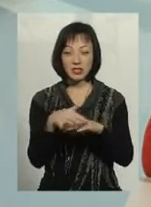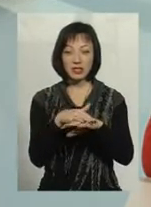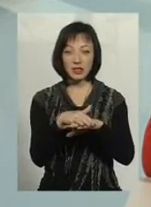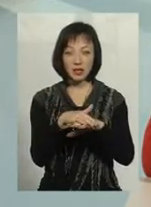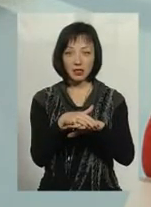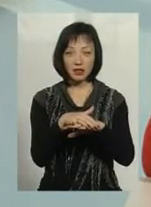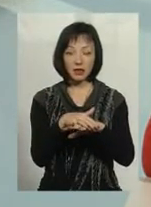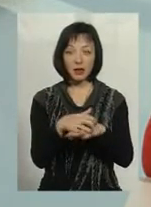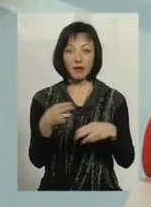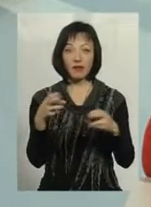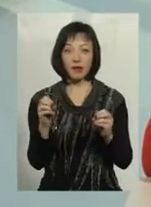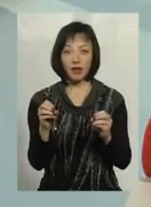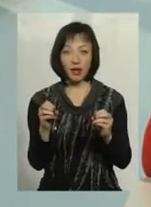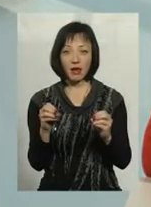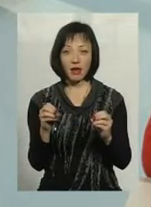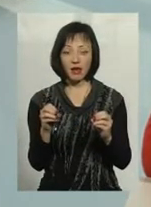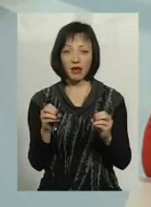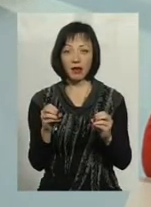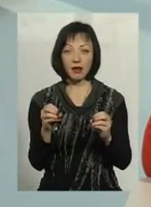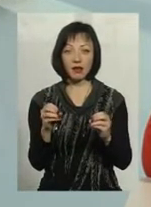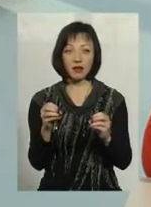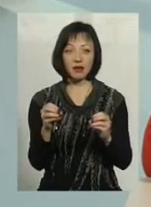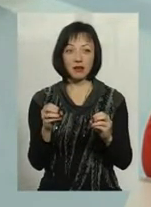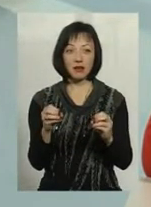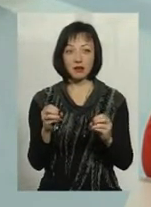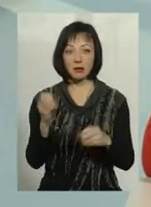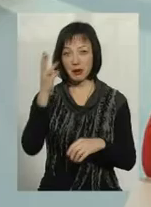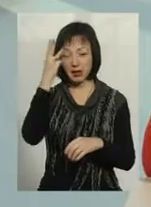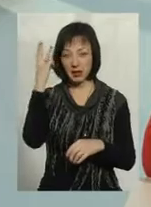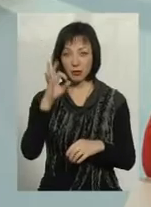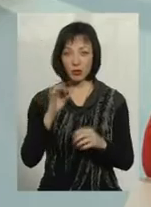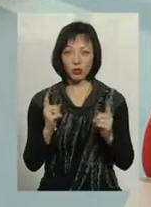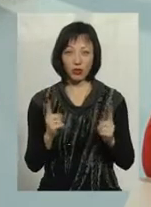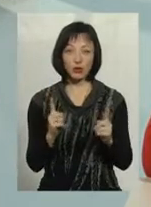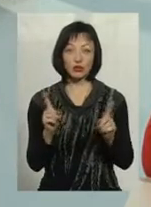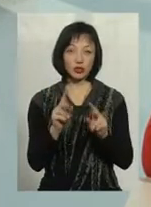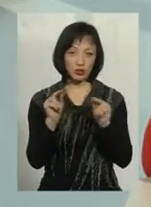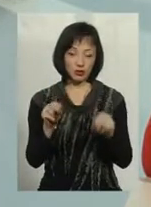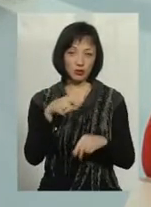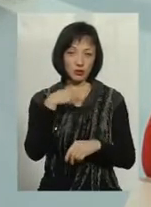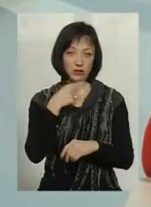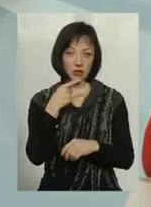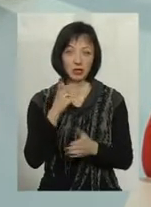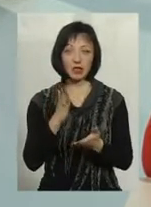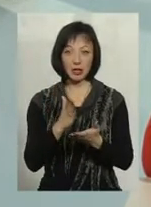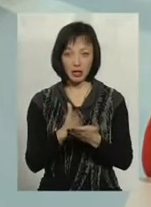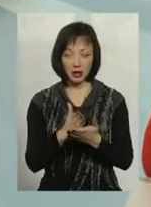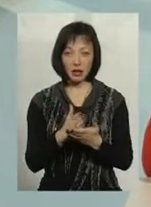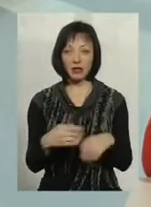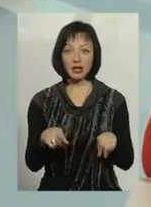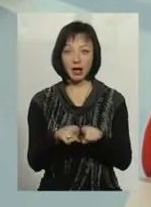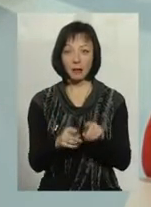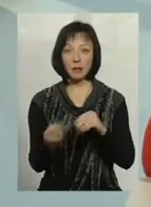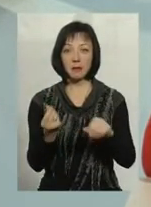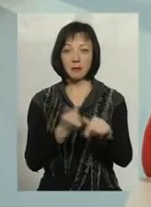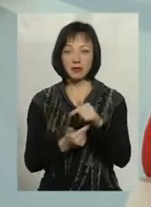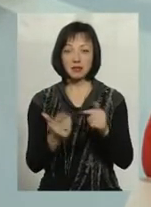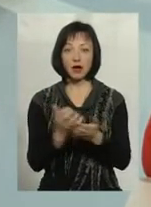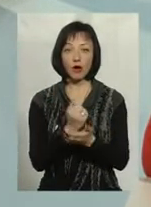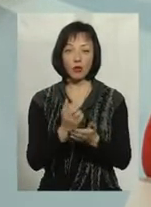товаровиробник мав, грубо кажучи, право і можливості конкурувати з не тільки